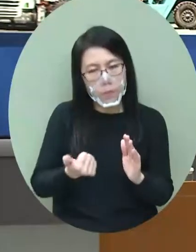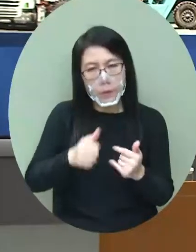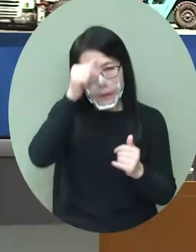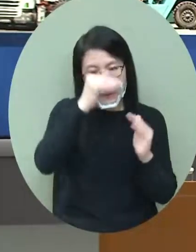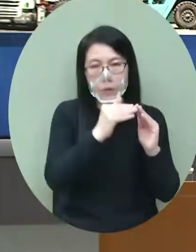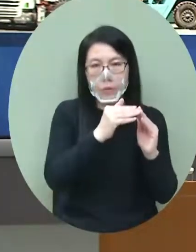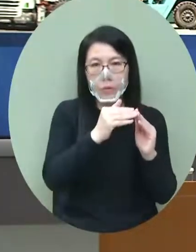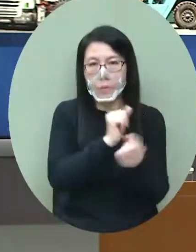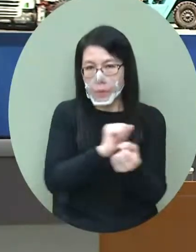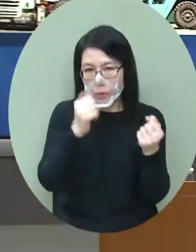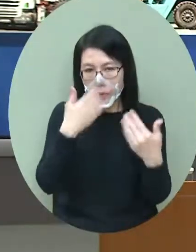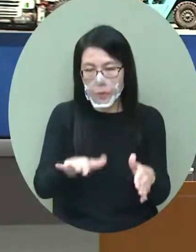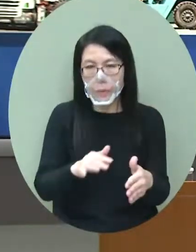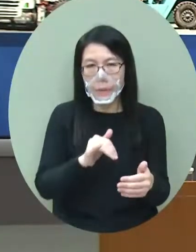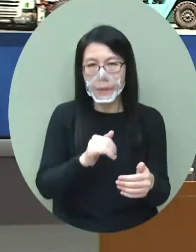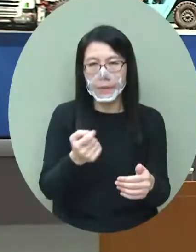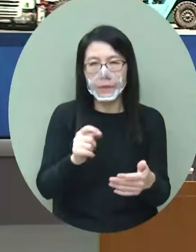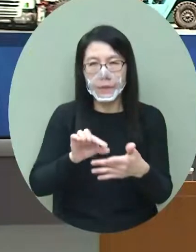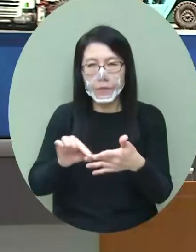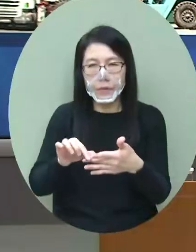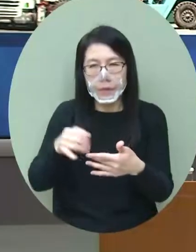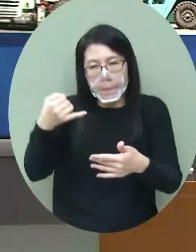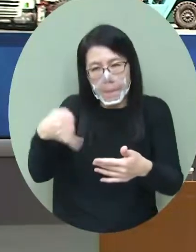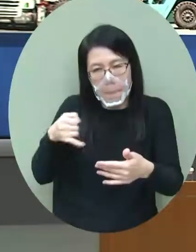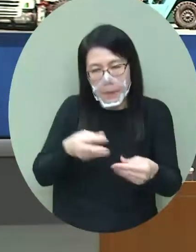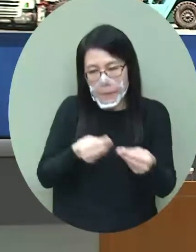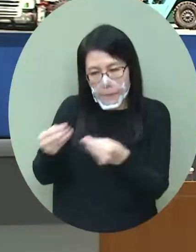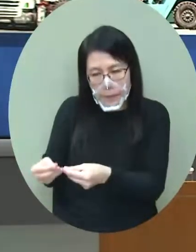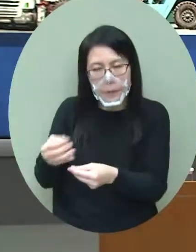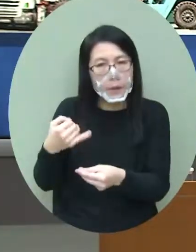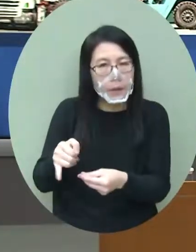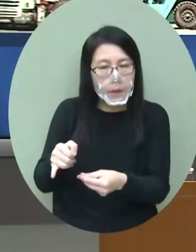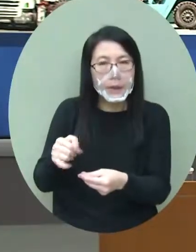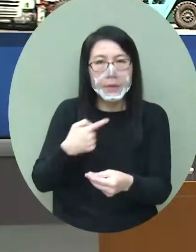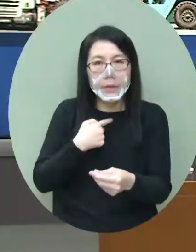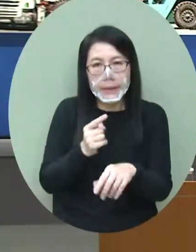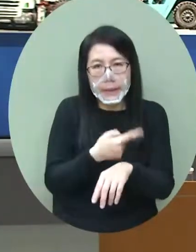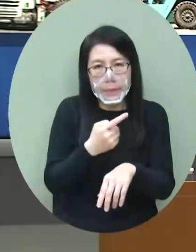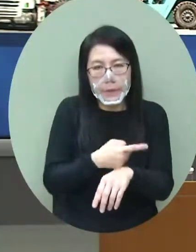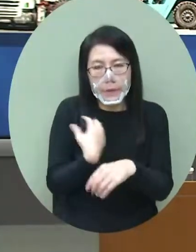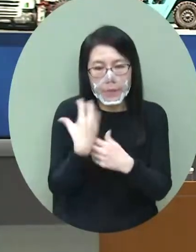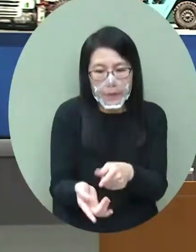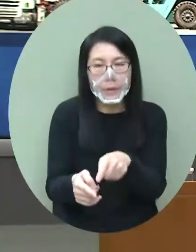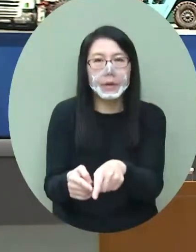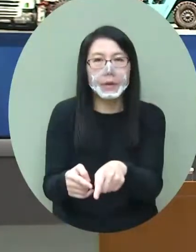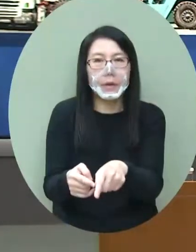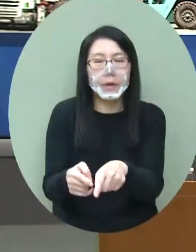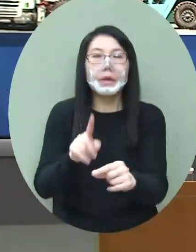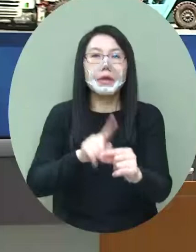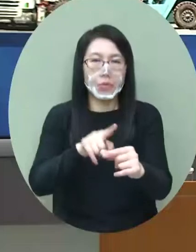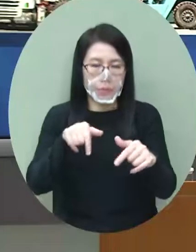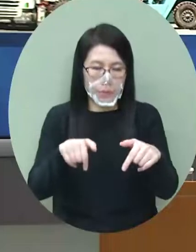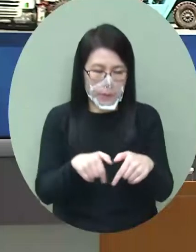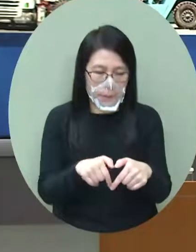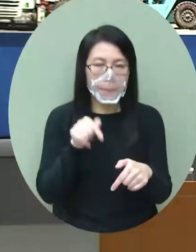或者是在医院可以出院，可是呢没有办法一下子回到安老院舍，他们需要有一个暂托的中心，我